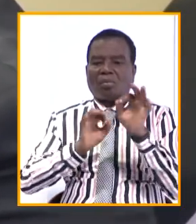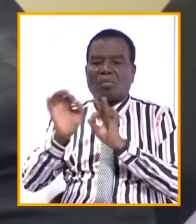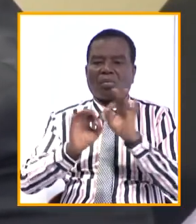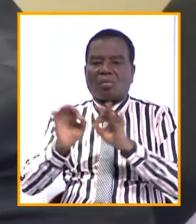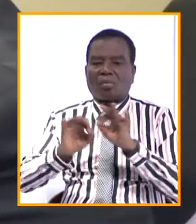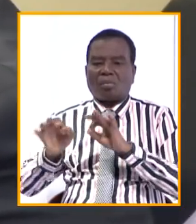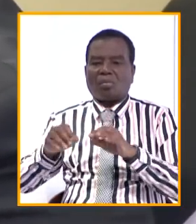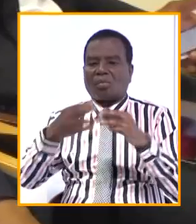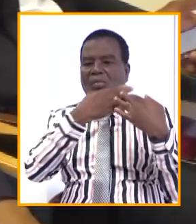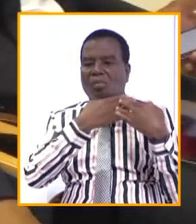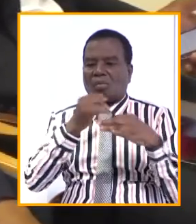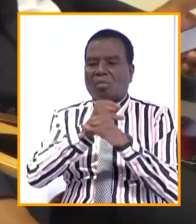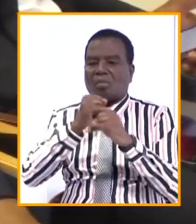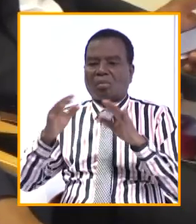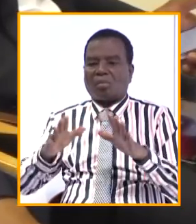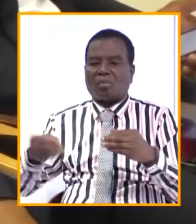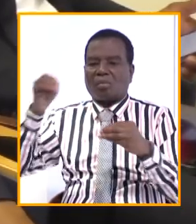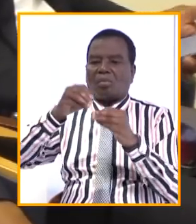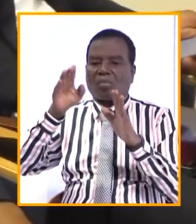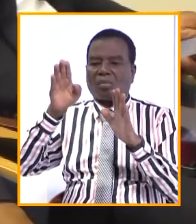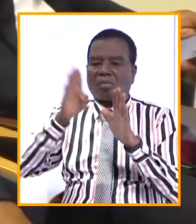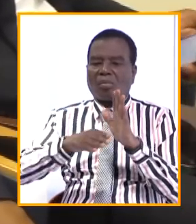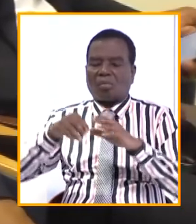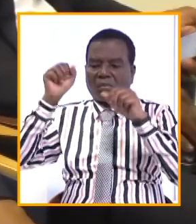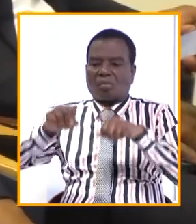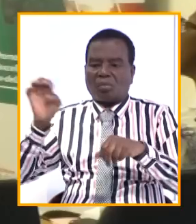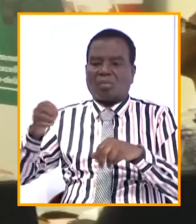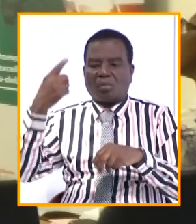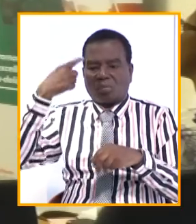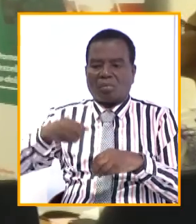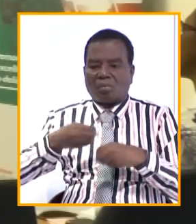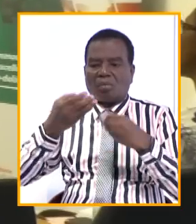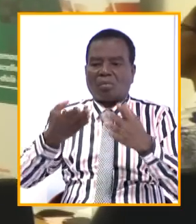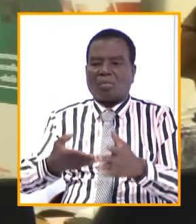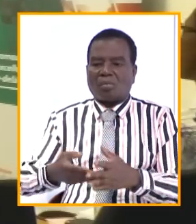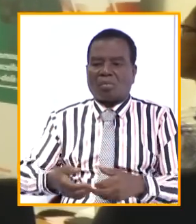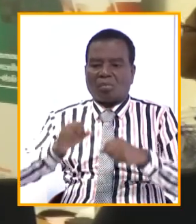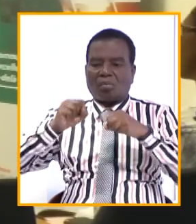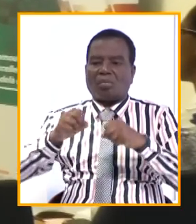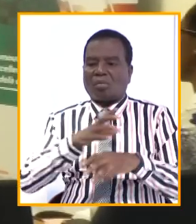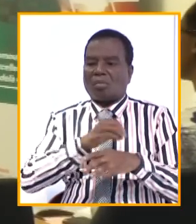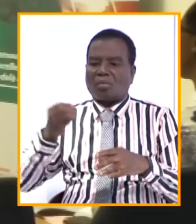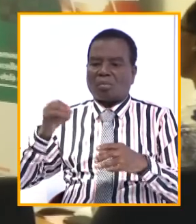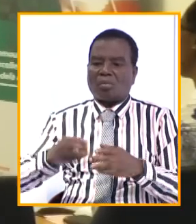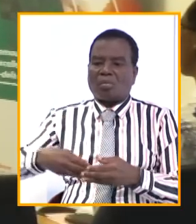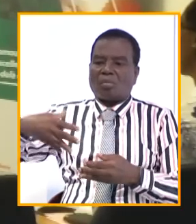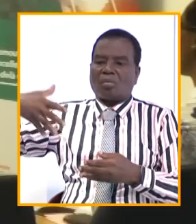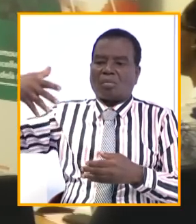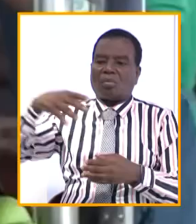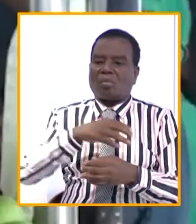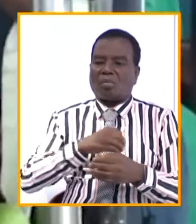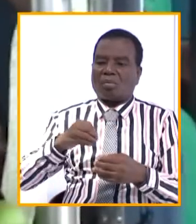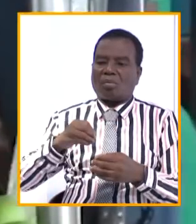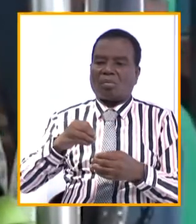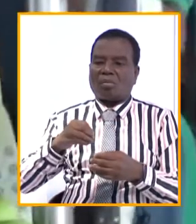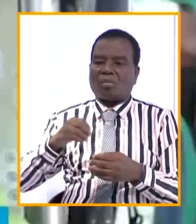chef d'entreprise. Un renforcement des capacités pour assurer la performance des PME et accroître le volume des